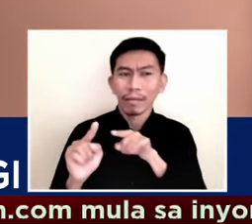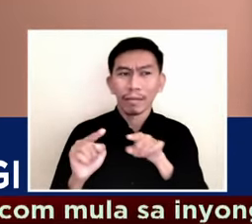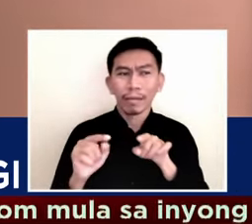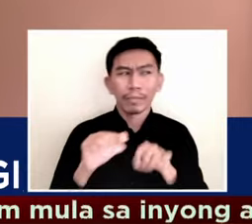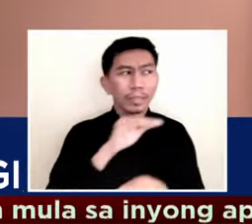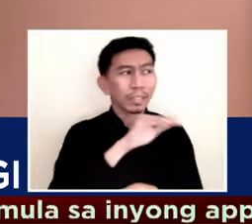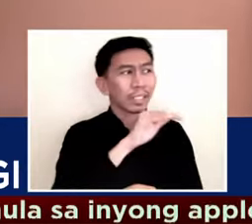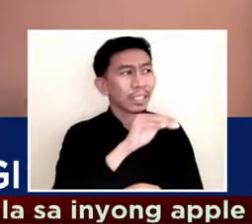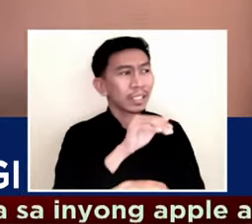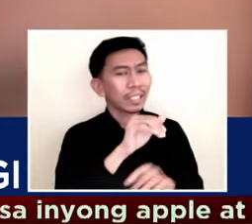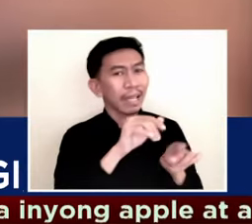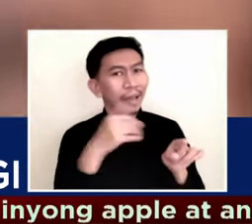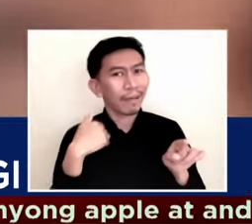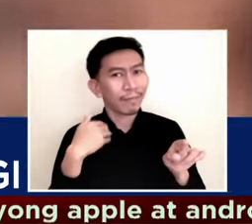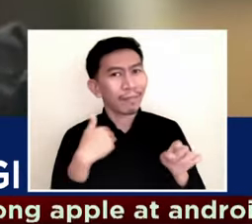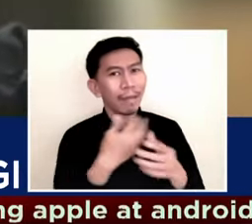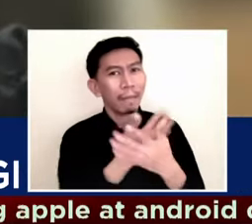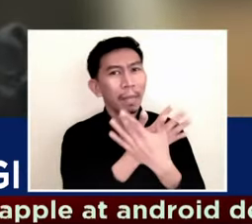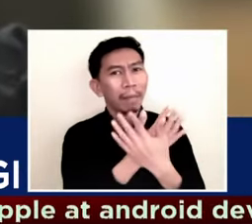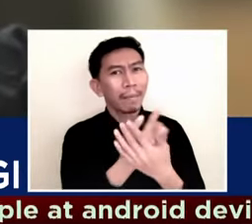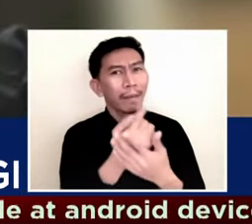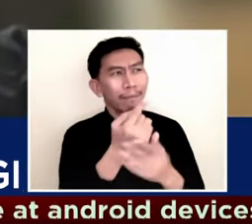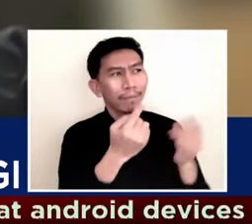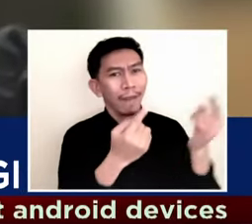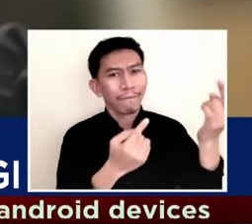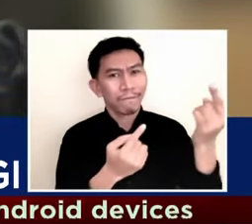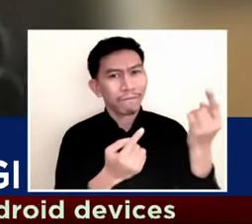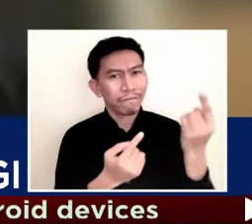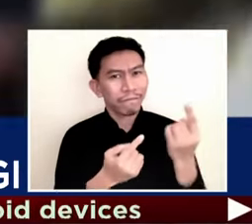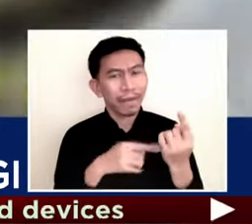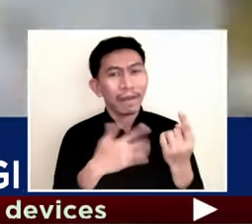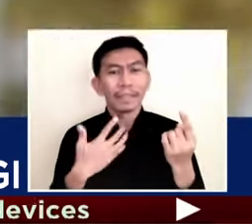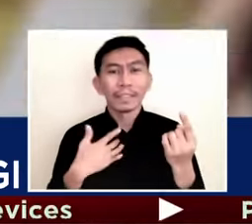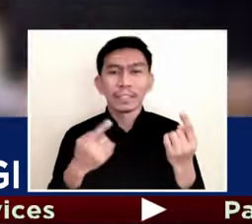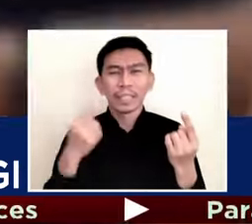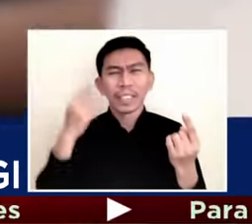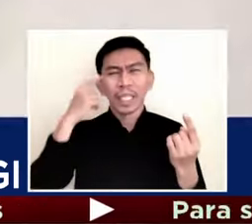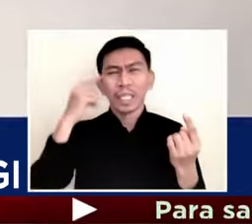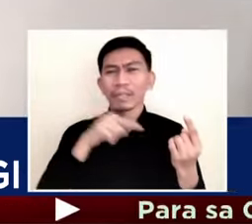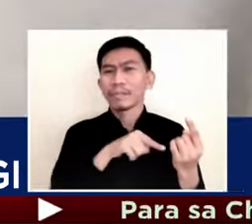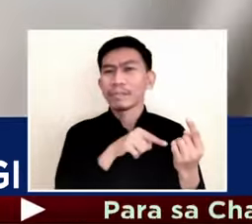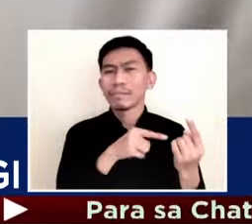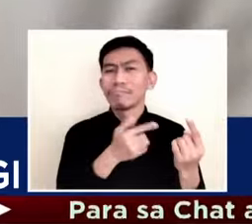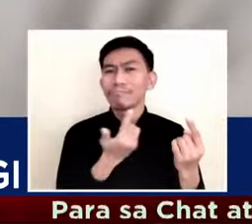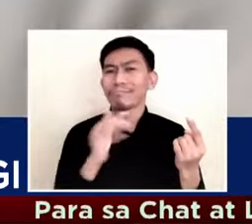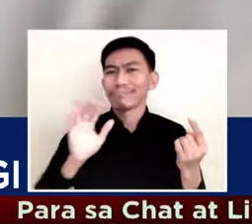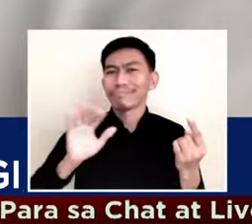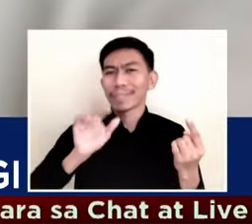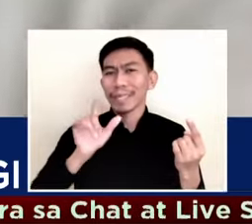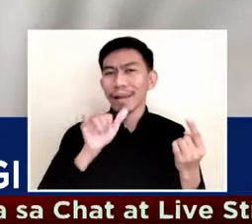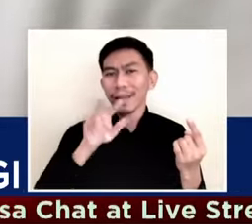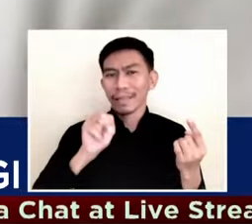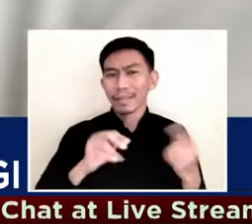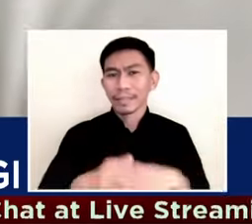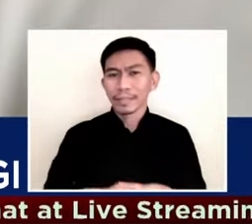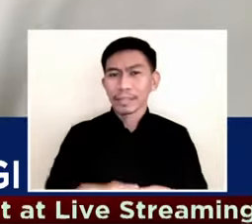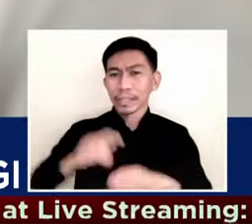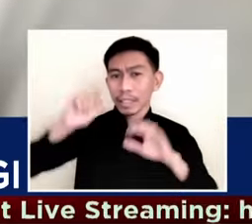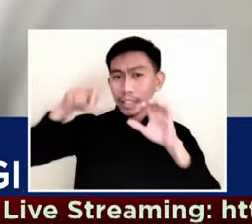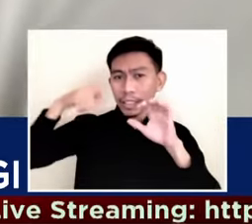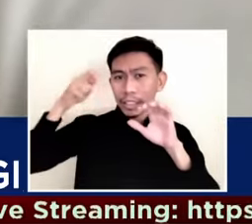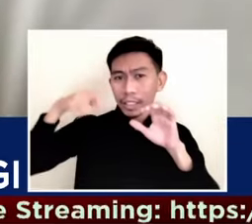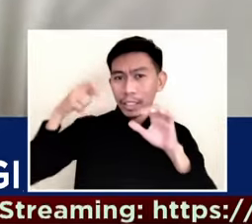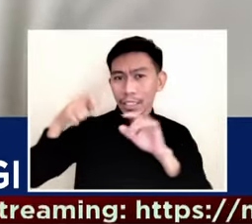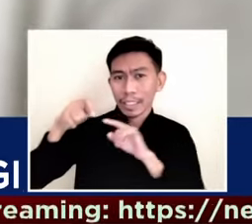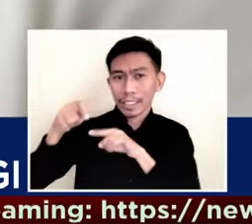sa likod mo, I want to believe it was her. I find comfort in thinking na siya yun. Sa video naman na in-upload ni Julie Eigenman, asawa